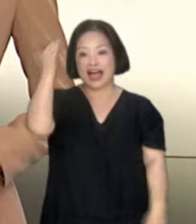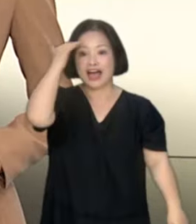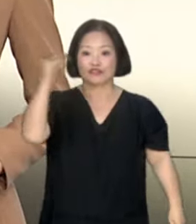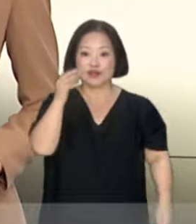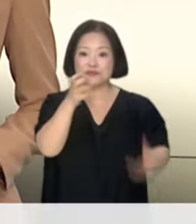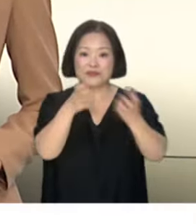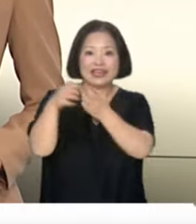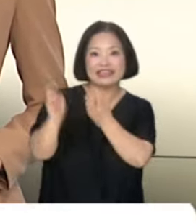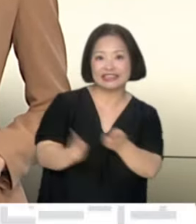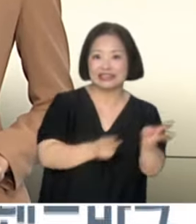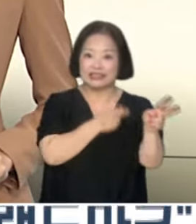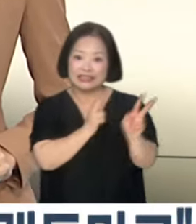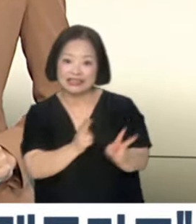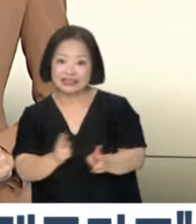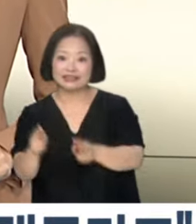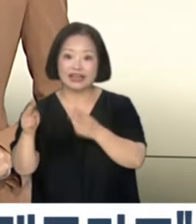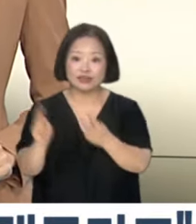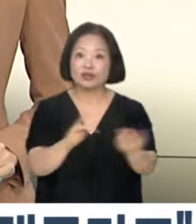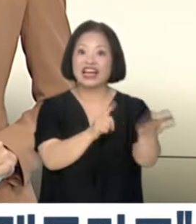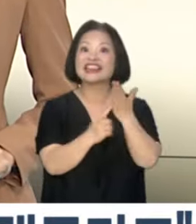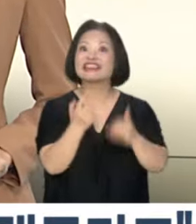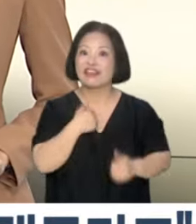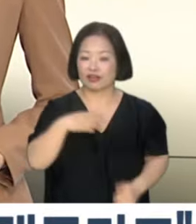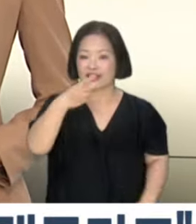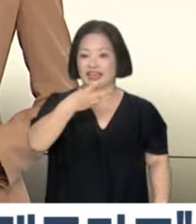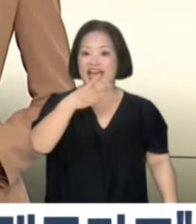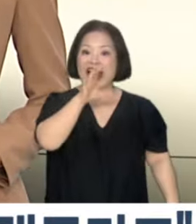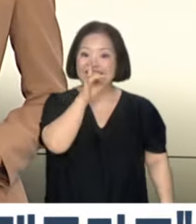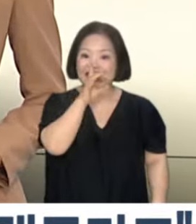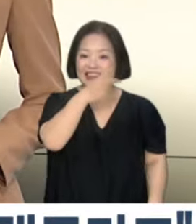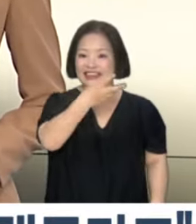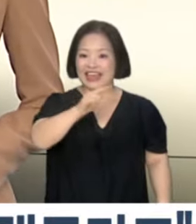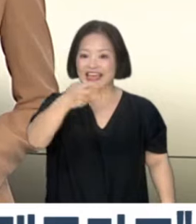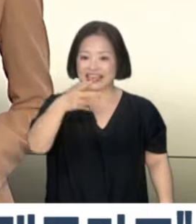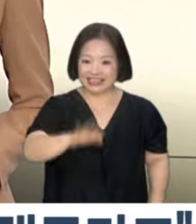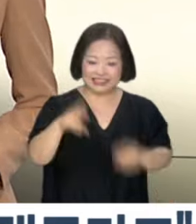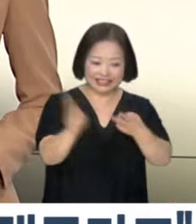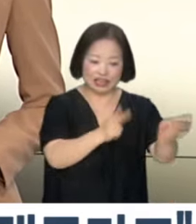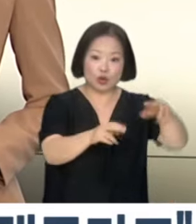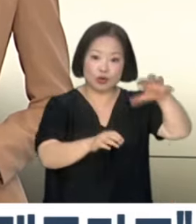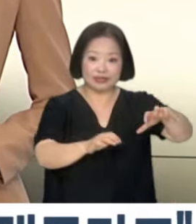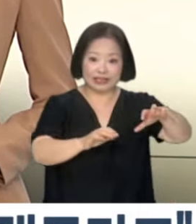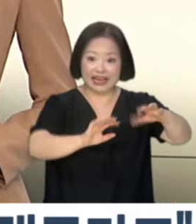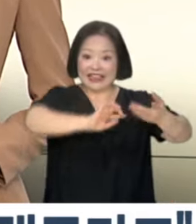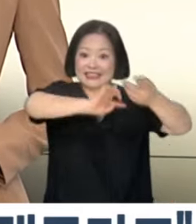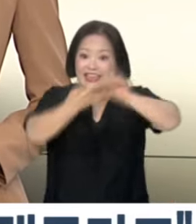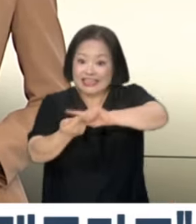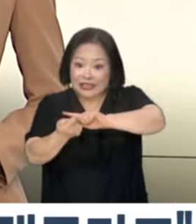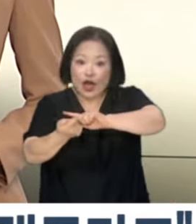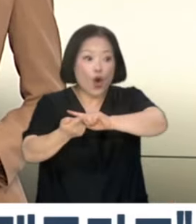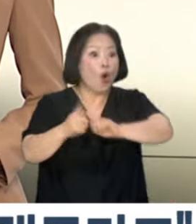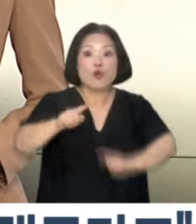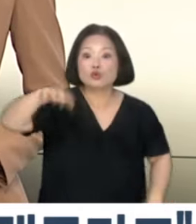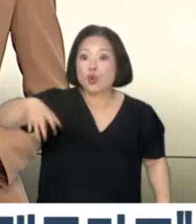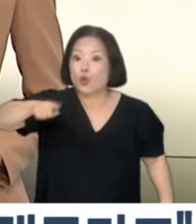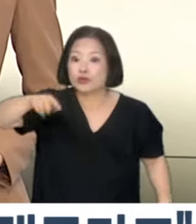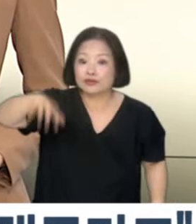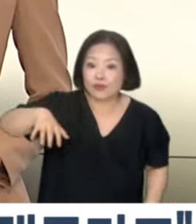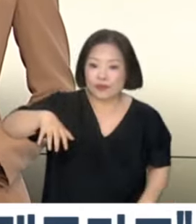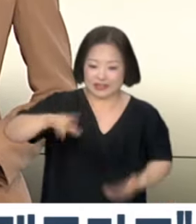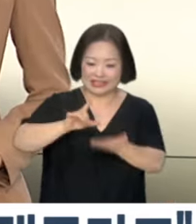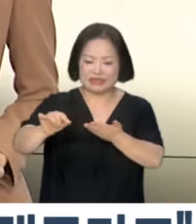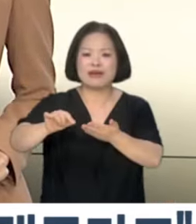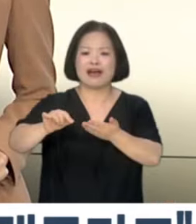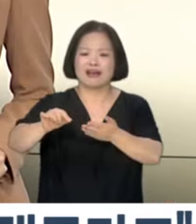네 한국 빙상의 요람으로 불리는 테른 국제 스케이트장을 대신할 새 경기장 설립을 두고 지자체들의 경쟁이